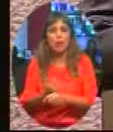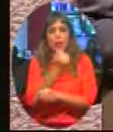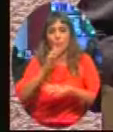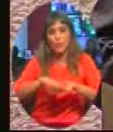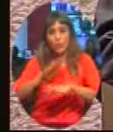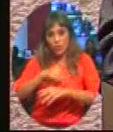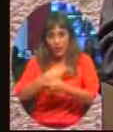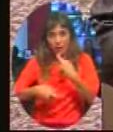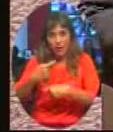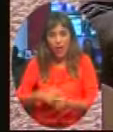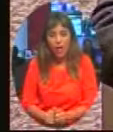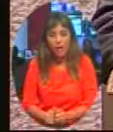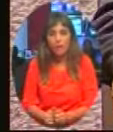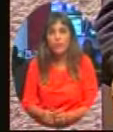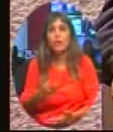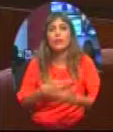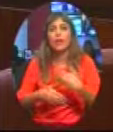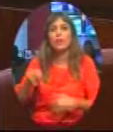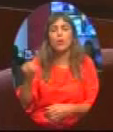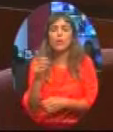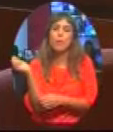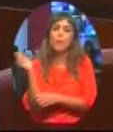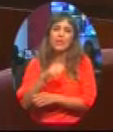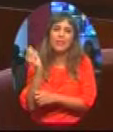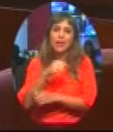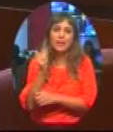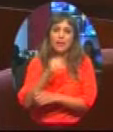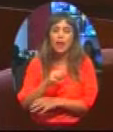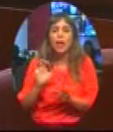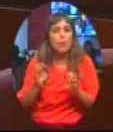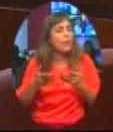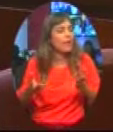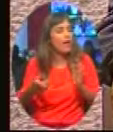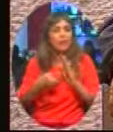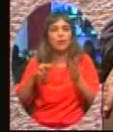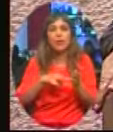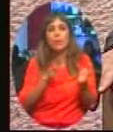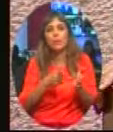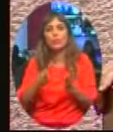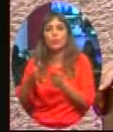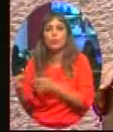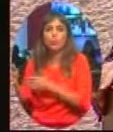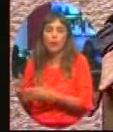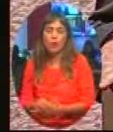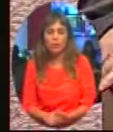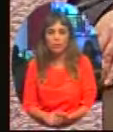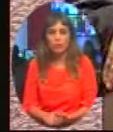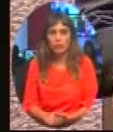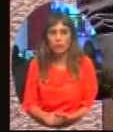לכלכלה, היחס לתחום מזלזל ואין באמת מדיניות סדורה בעניין. הכשרה מקצועית